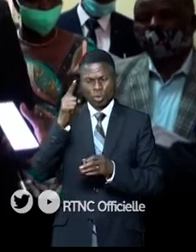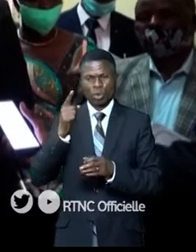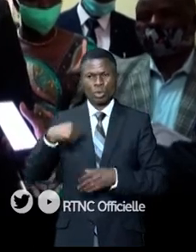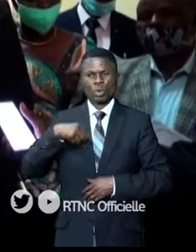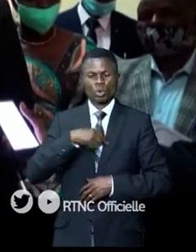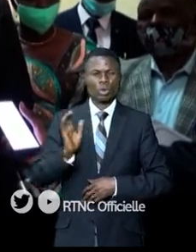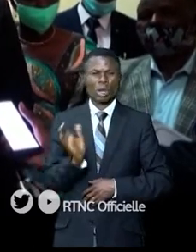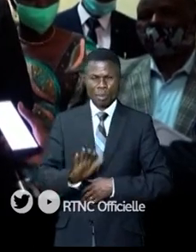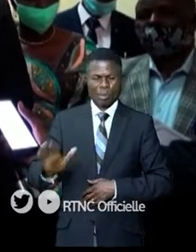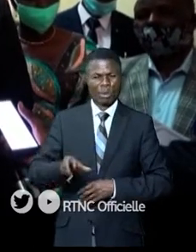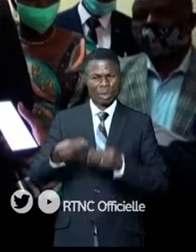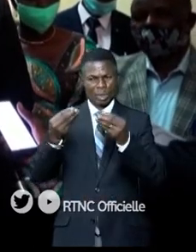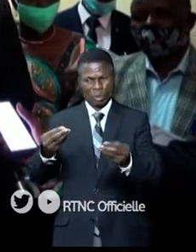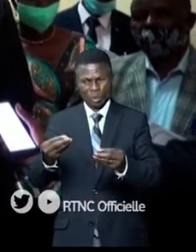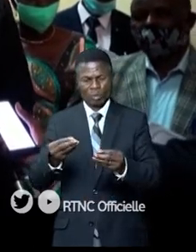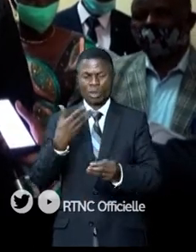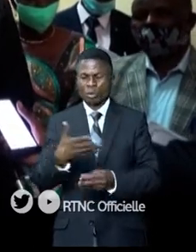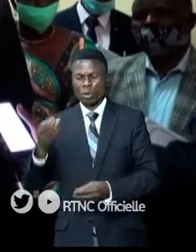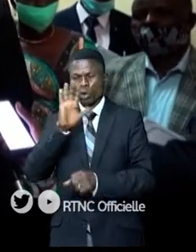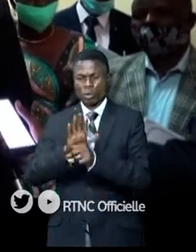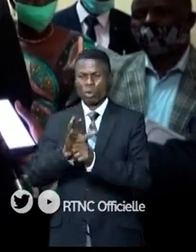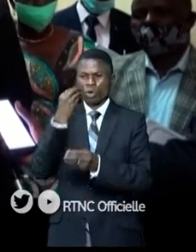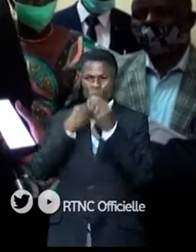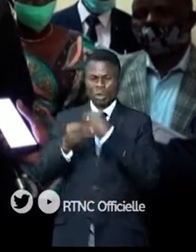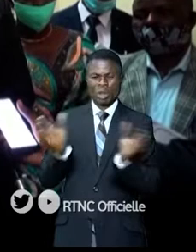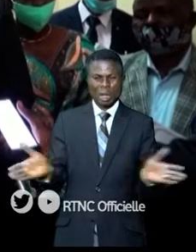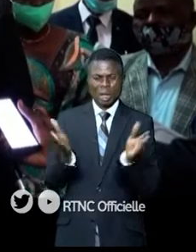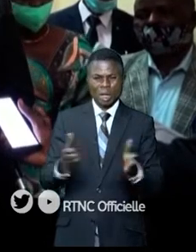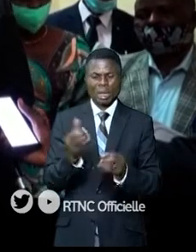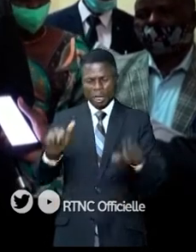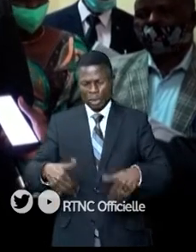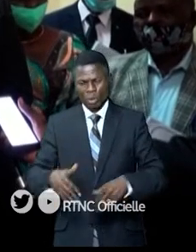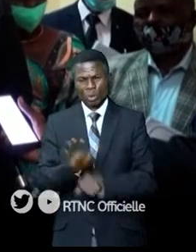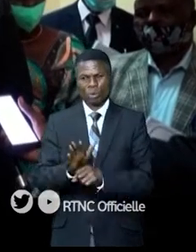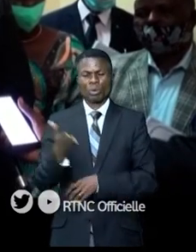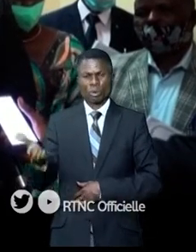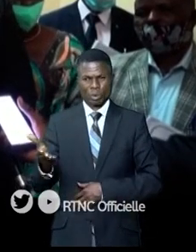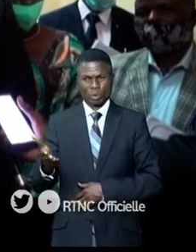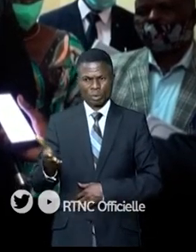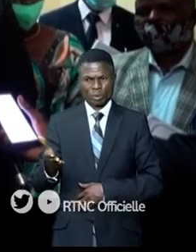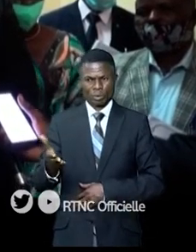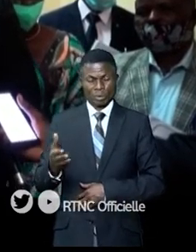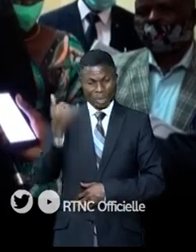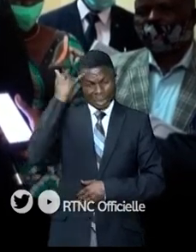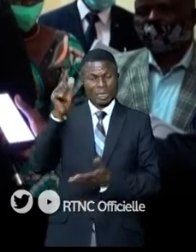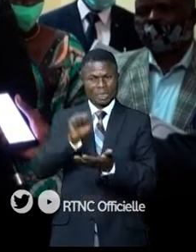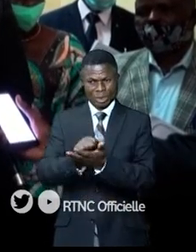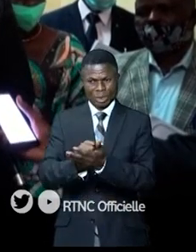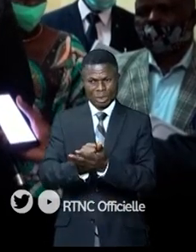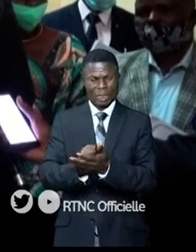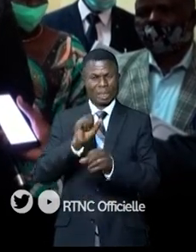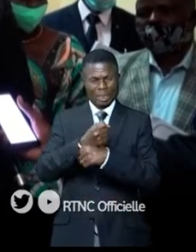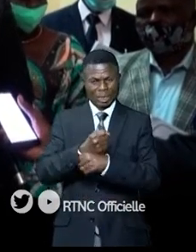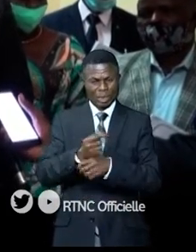notre pays doit aller vers l'autosuffisance alimentaire, stimuler la production agricole. Parce que c'est de cette manière-là qu'on va pouvoir créer